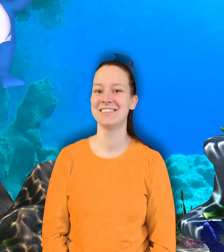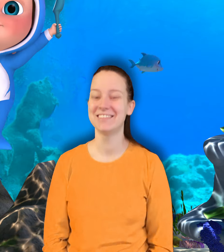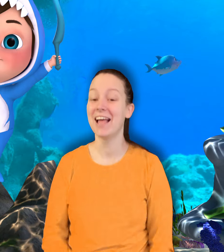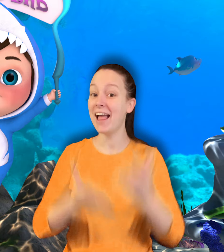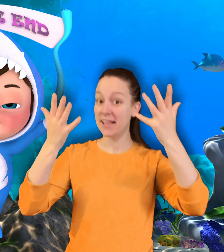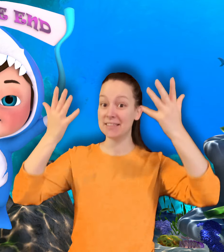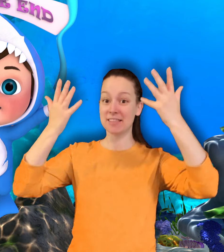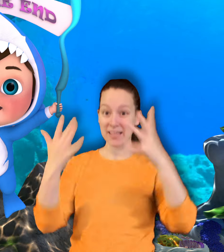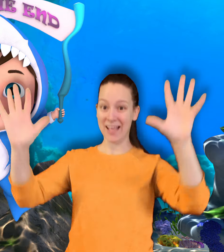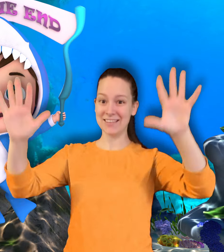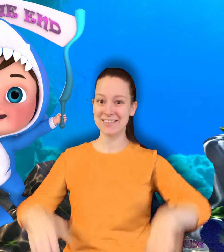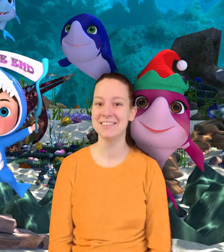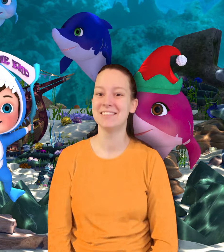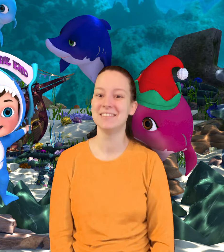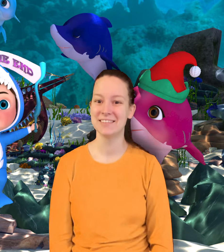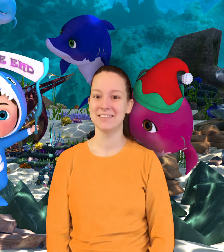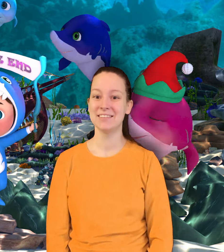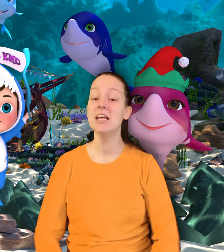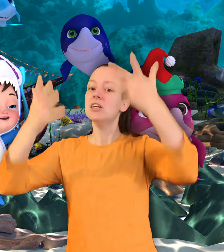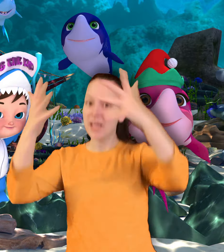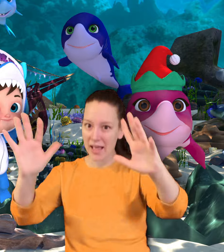驚終わり